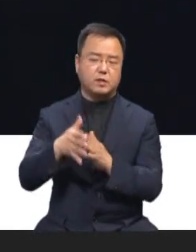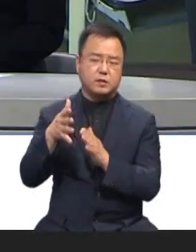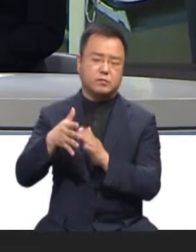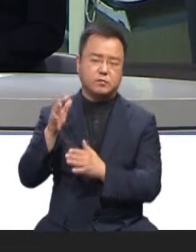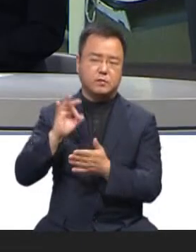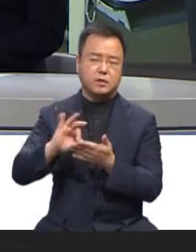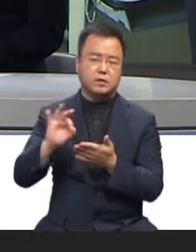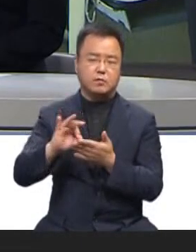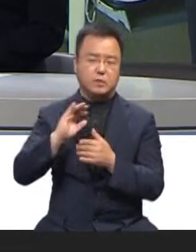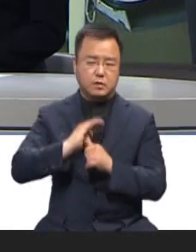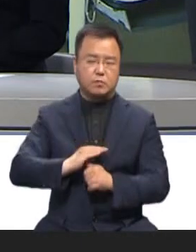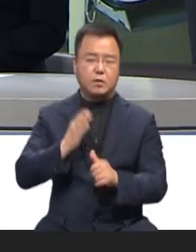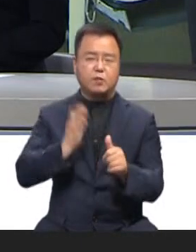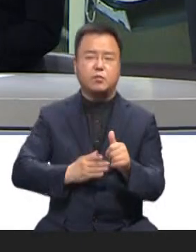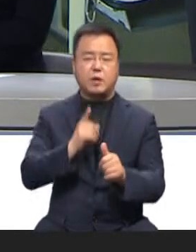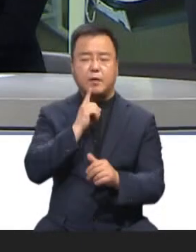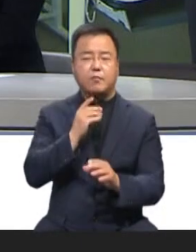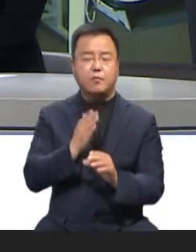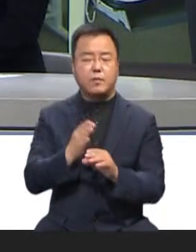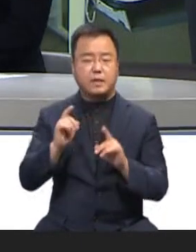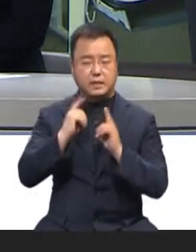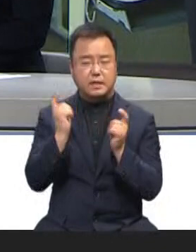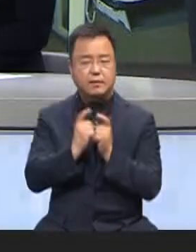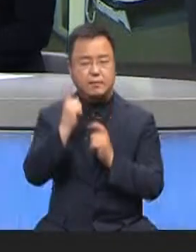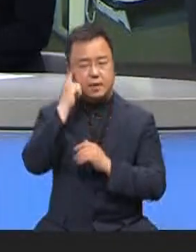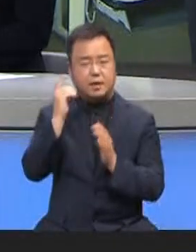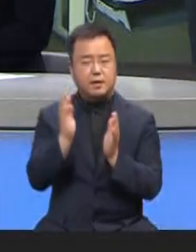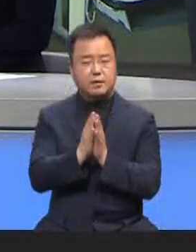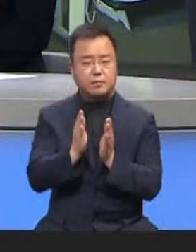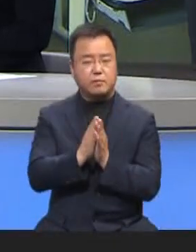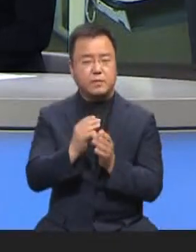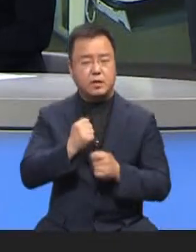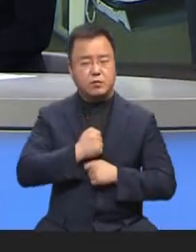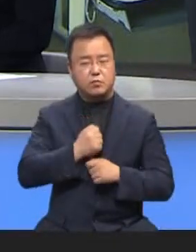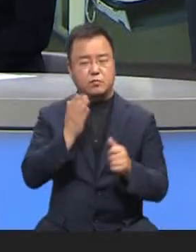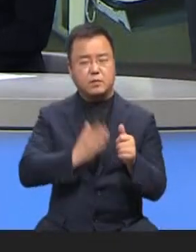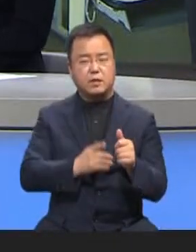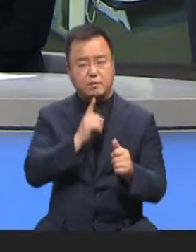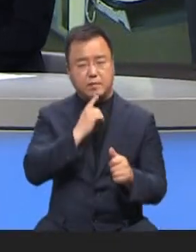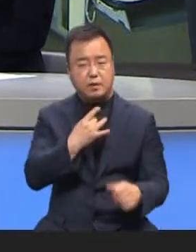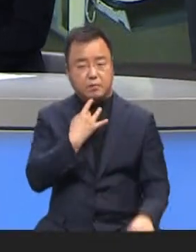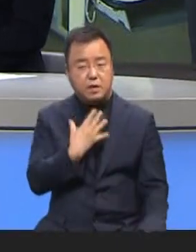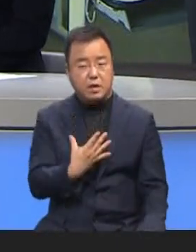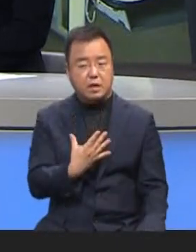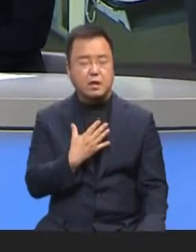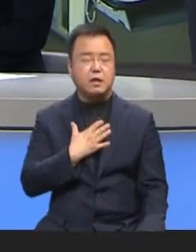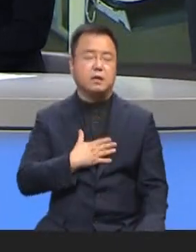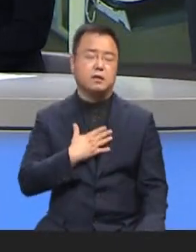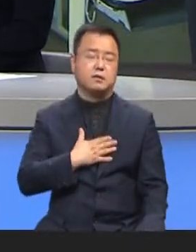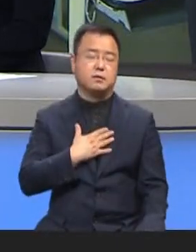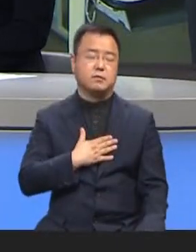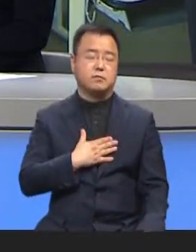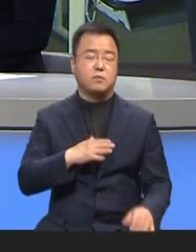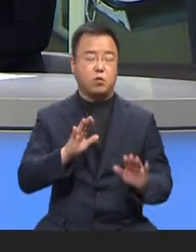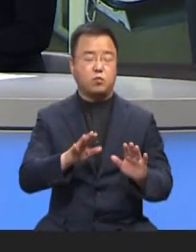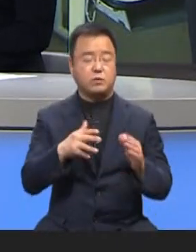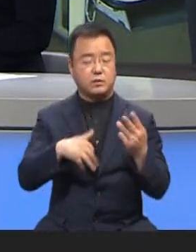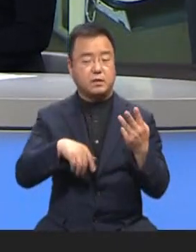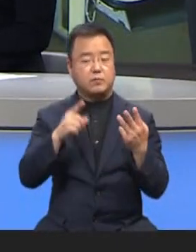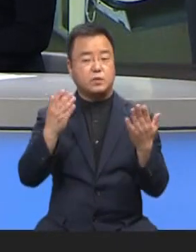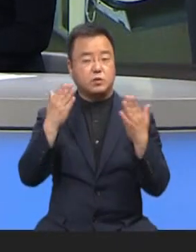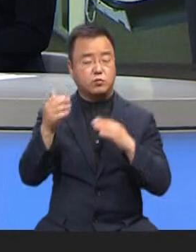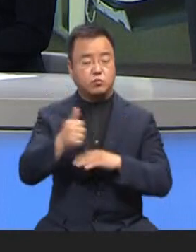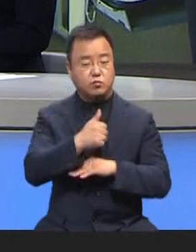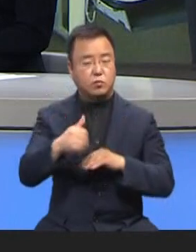달라는 겁니다 에어컨 덜 개인이 알아서 조심해라 이 소리밖에 안 되겠냐 요 네 오늘 3차 종교도 있었는데 등교 쏙